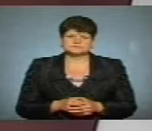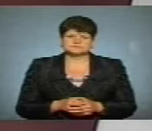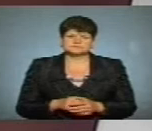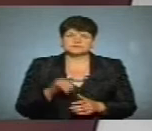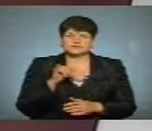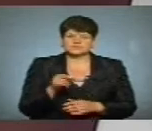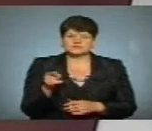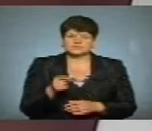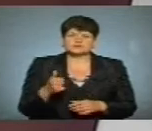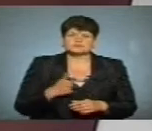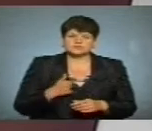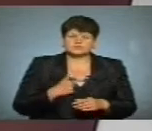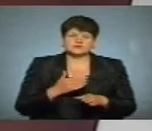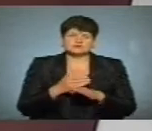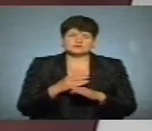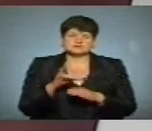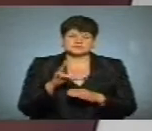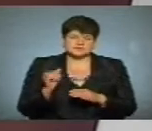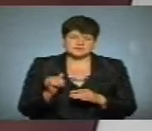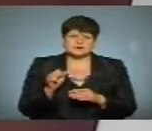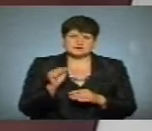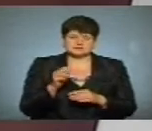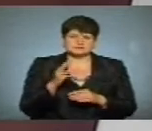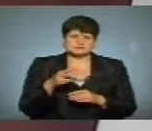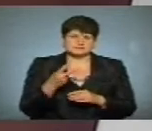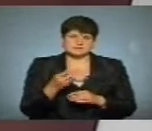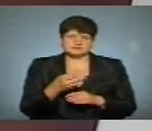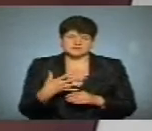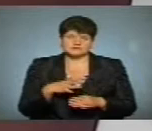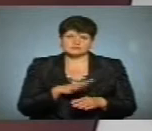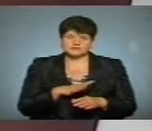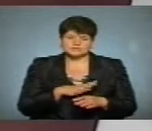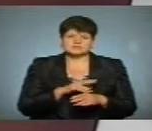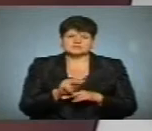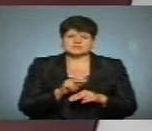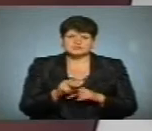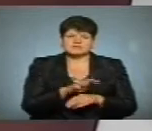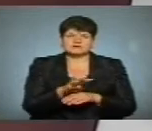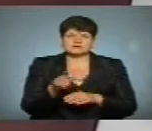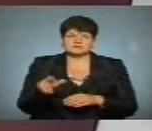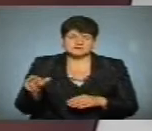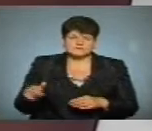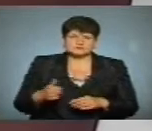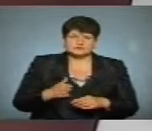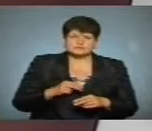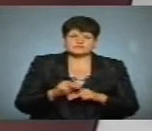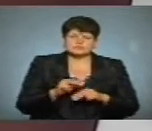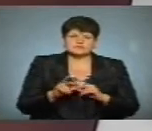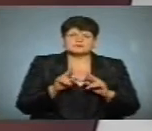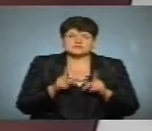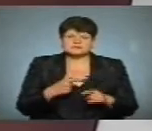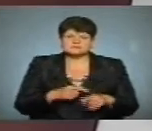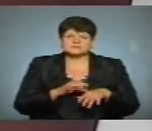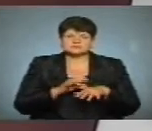У Тернопільській військовій частині А-32-15 відбулися пожежно-тактичні навчання артилеристів. Військових навчали, як діяти під